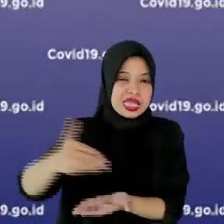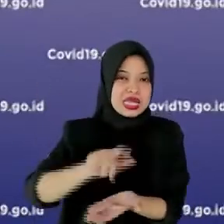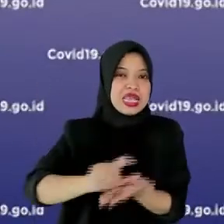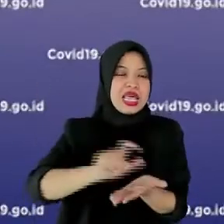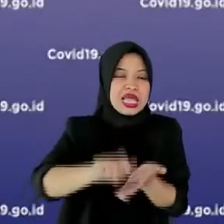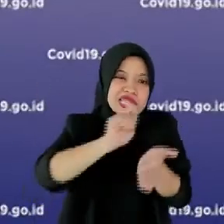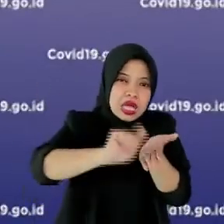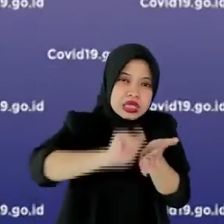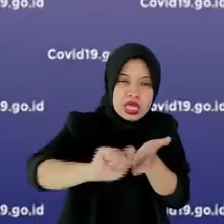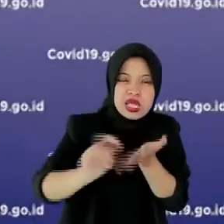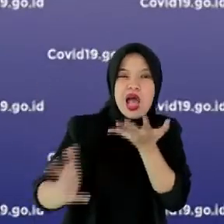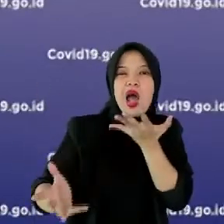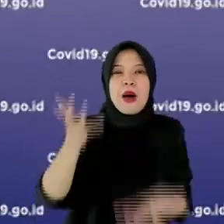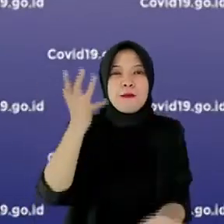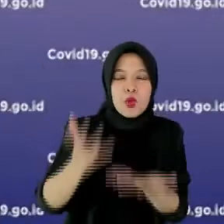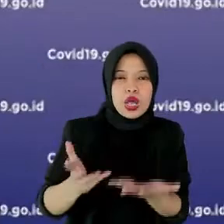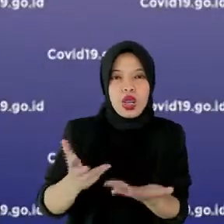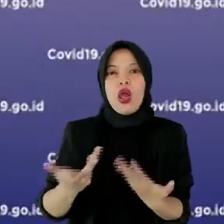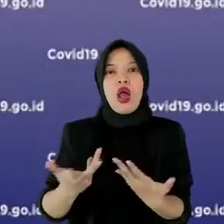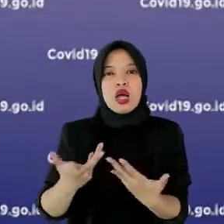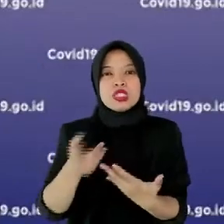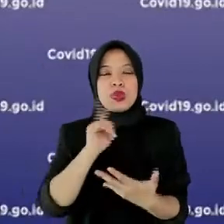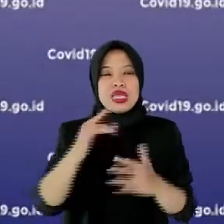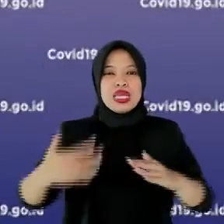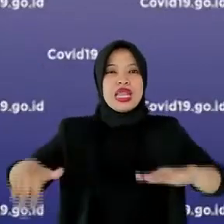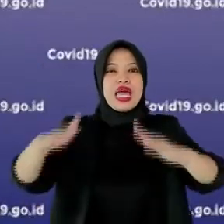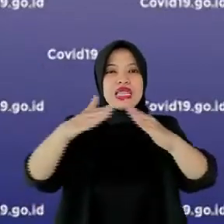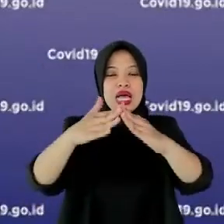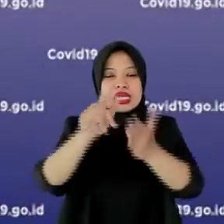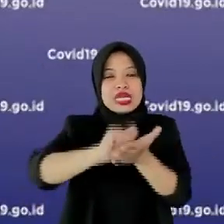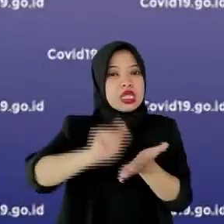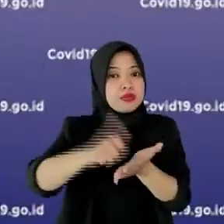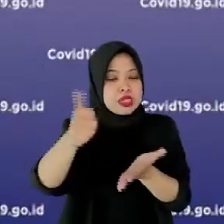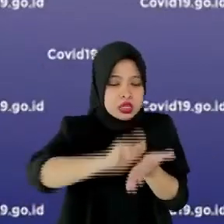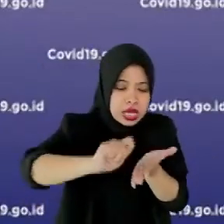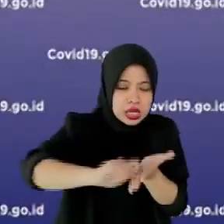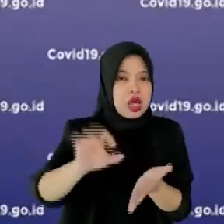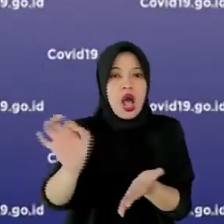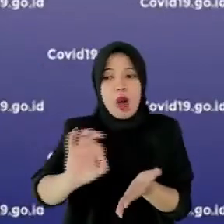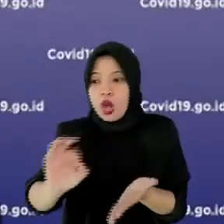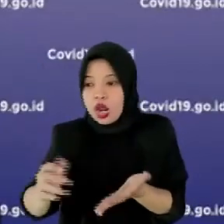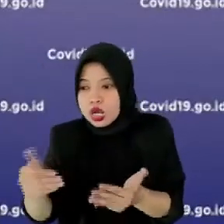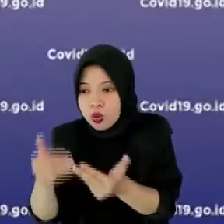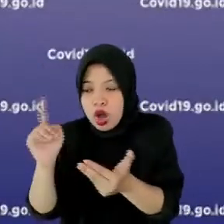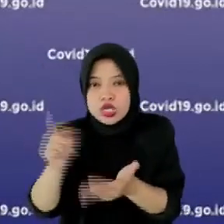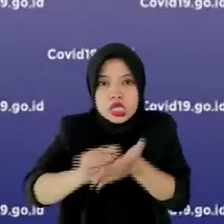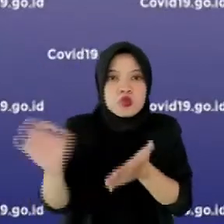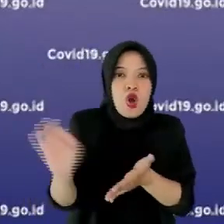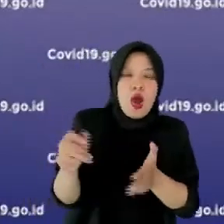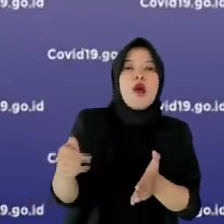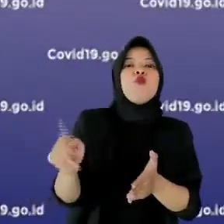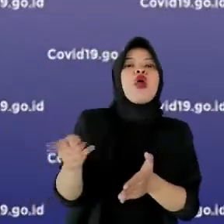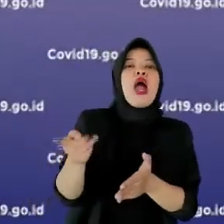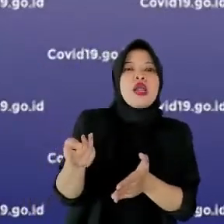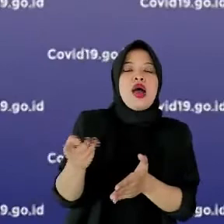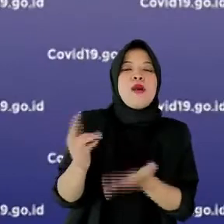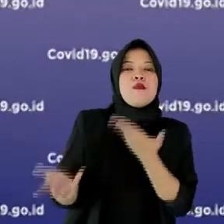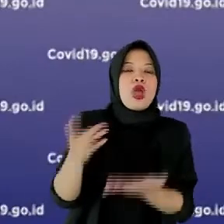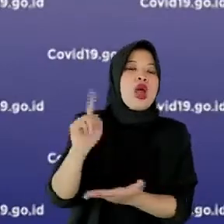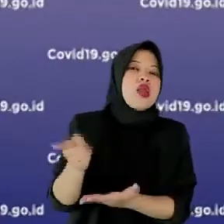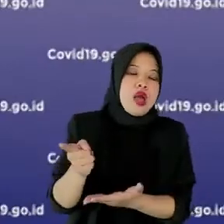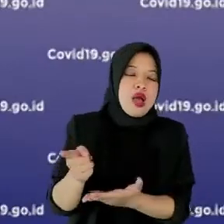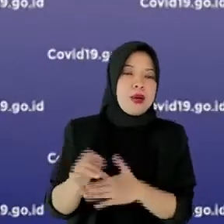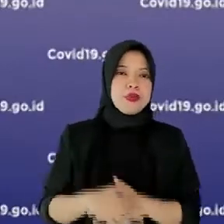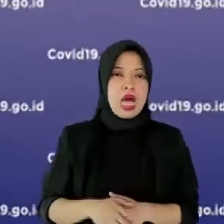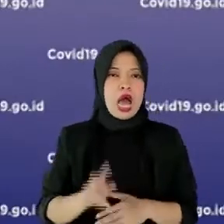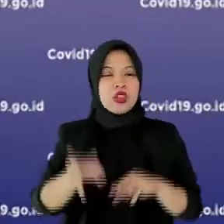yang tercatat mungkin memang masih fenomenanya gunung es, apa yang bisa catat dan masih ada yang belum tercatat seluruhnya. Tapi salah satu hal juga yang kalau